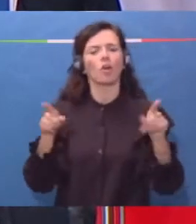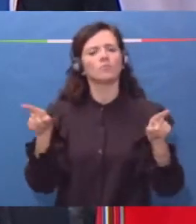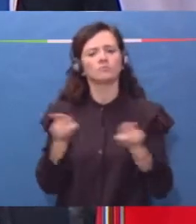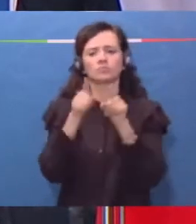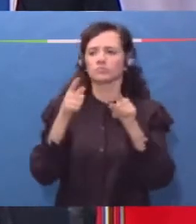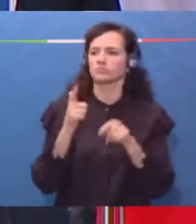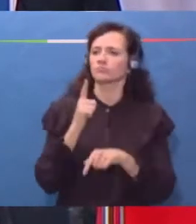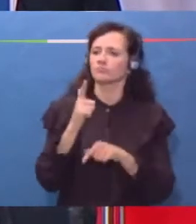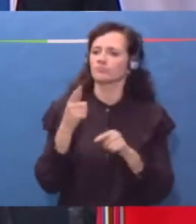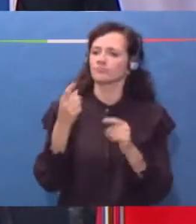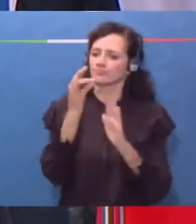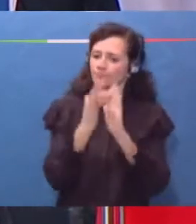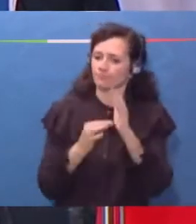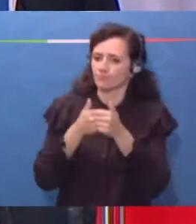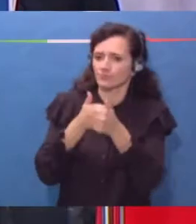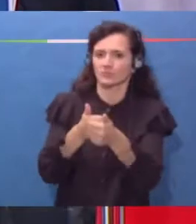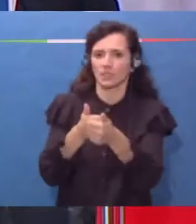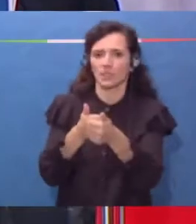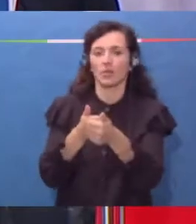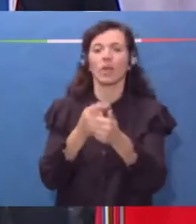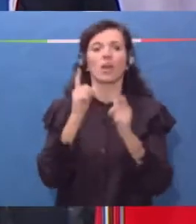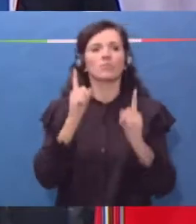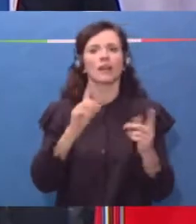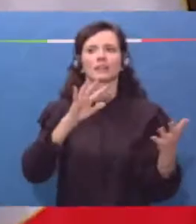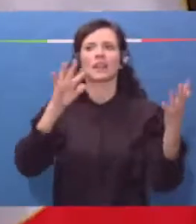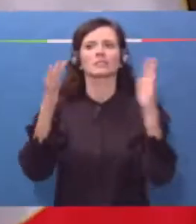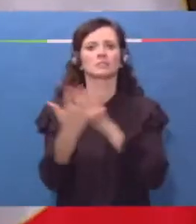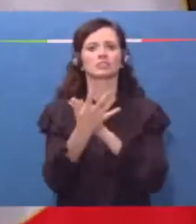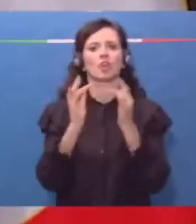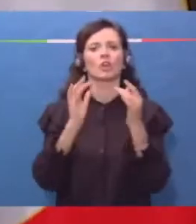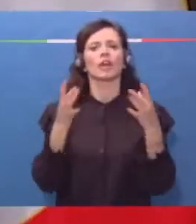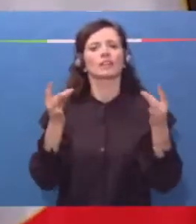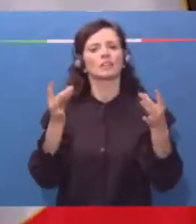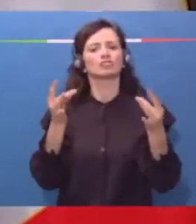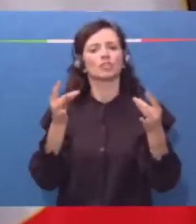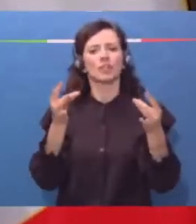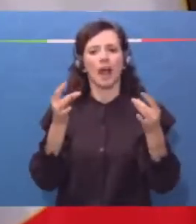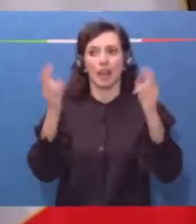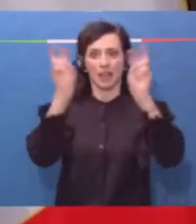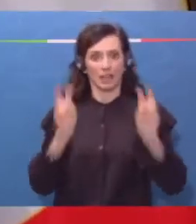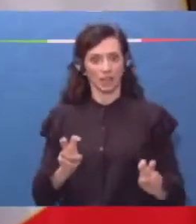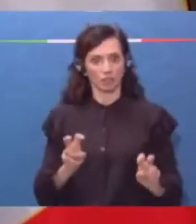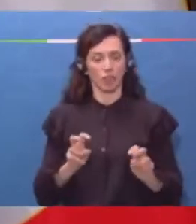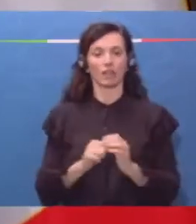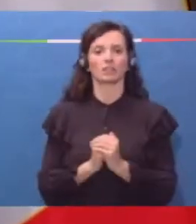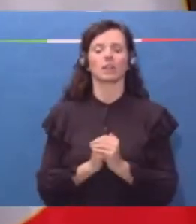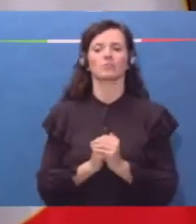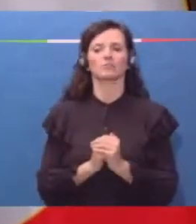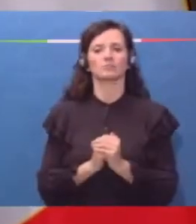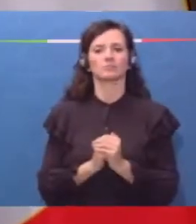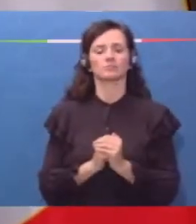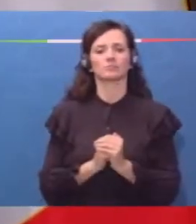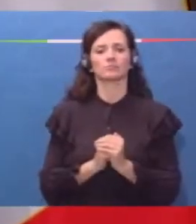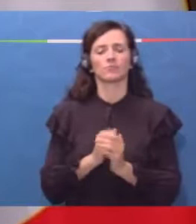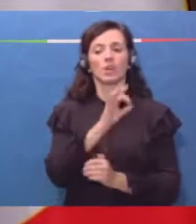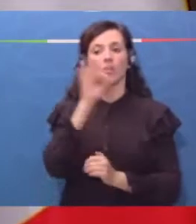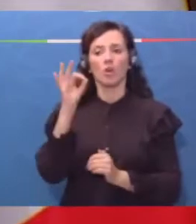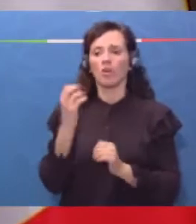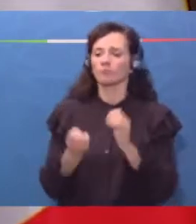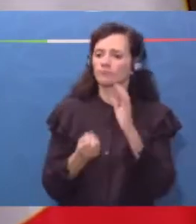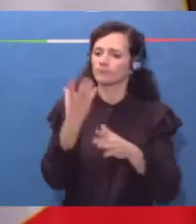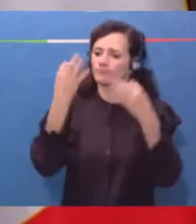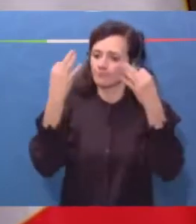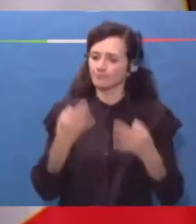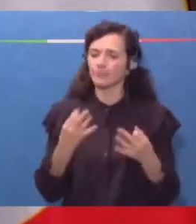semiconduttori, alla transizione digitale ed energetica, alla costituzione di una vera